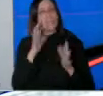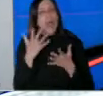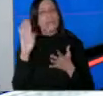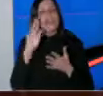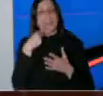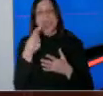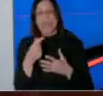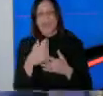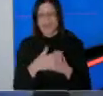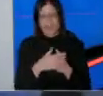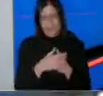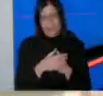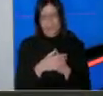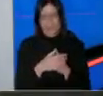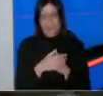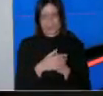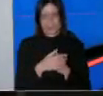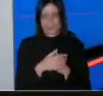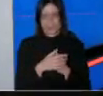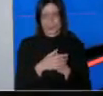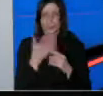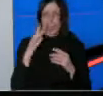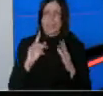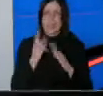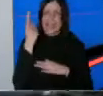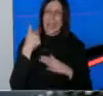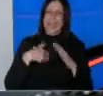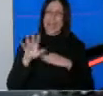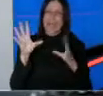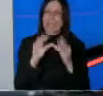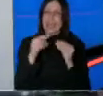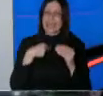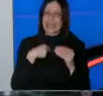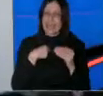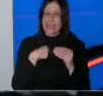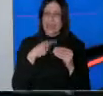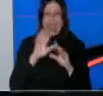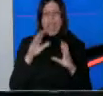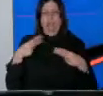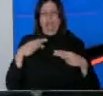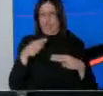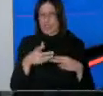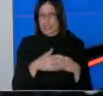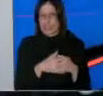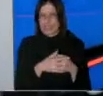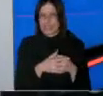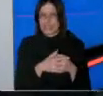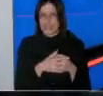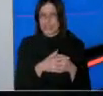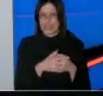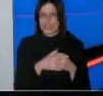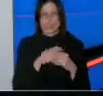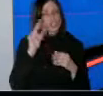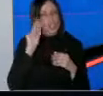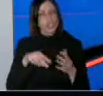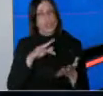אמר. של בצלאל סמוטריץ', בכל מקרה תלך איתנו. אז לפחות אין את החשש הזה. או הוודאות הזאת שיש